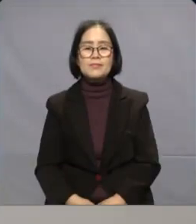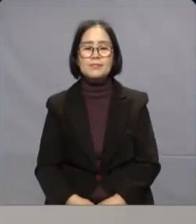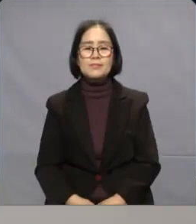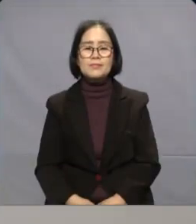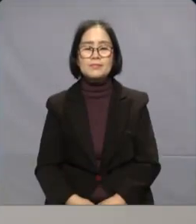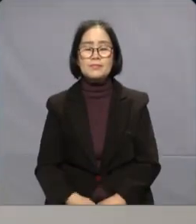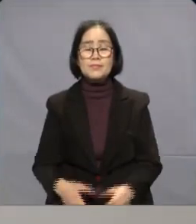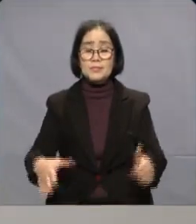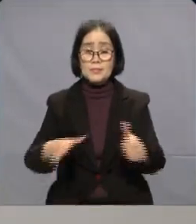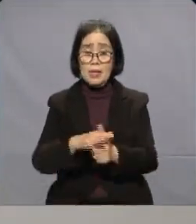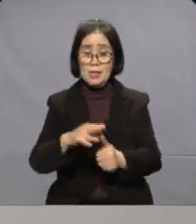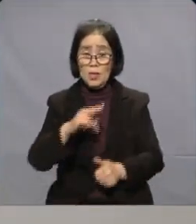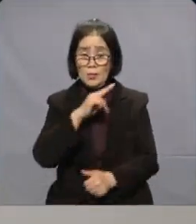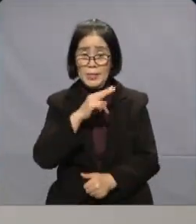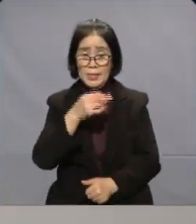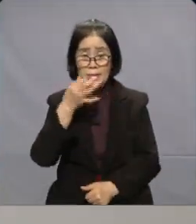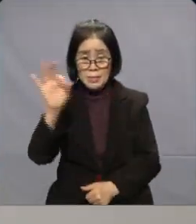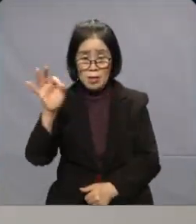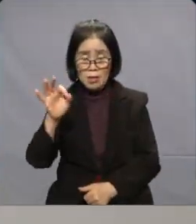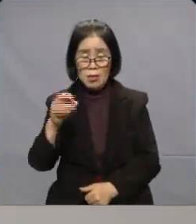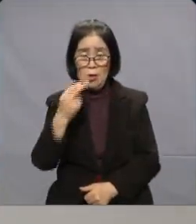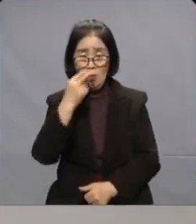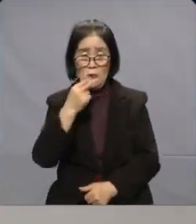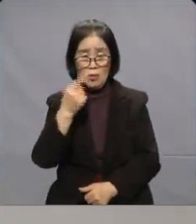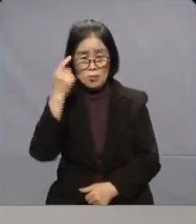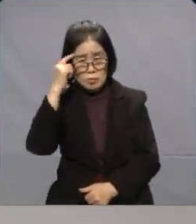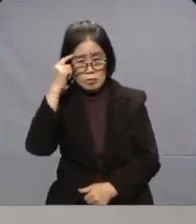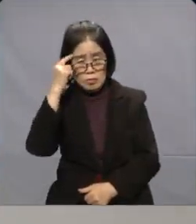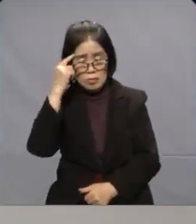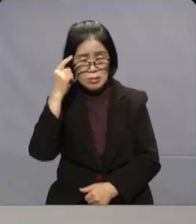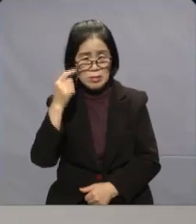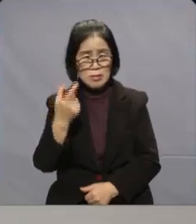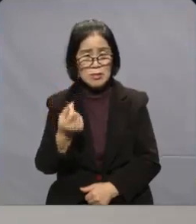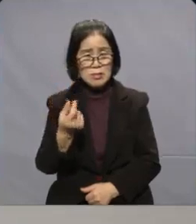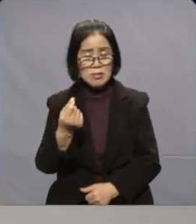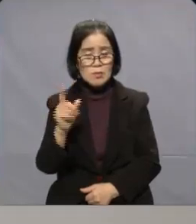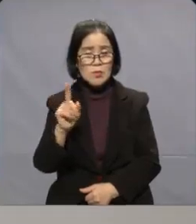다른 혐의 인정하십니까? 보험금을 노리고 그렇게 하신 건가요?